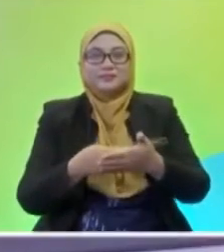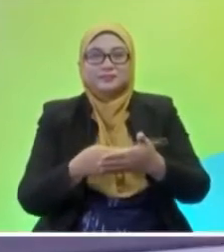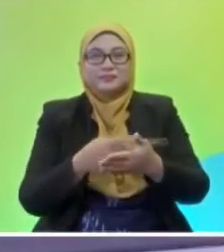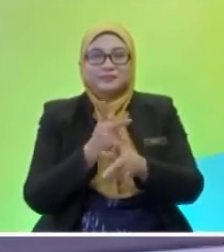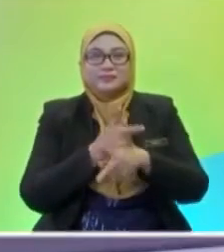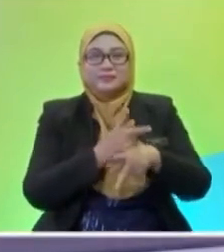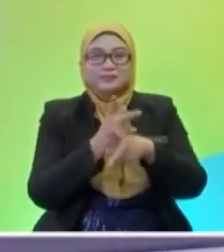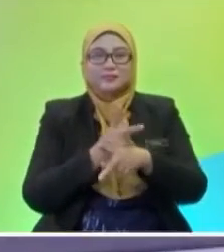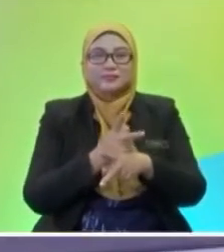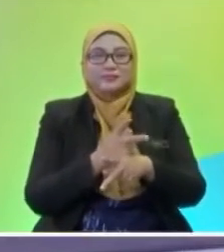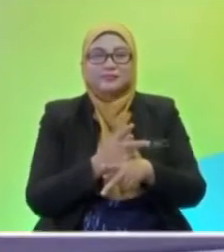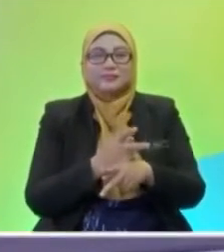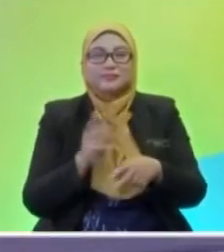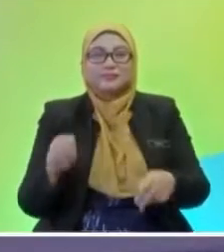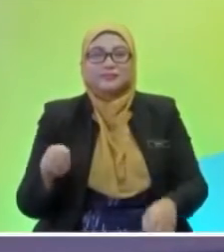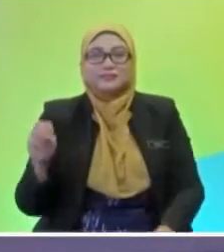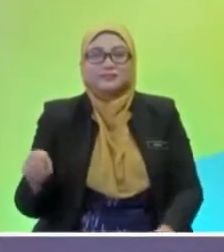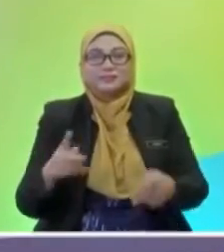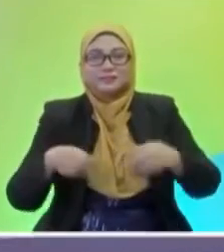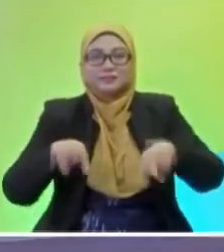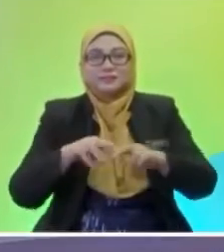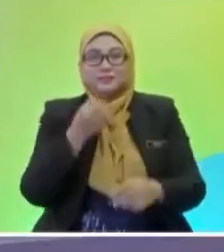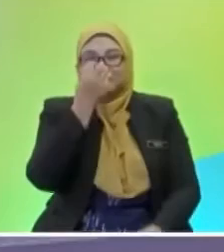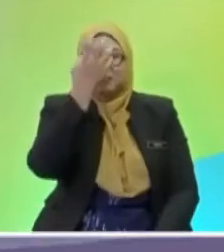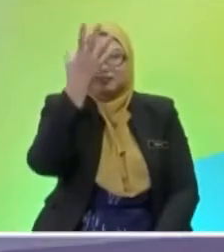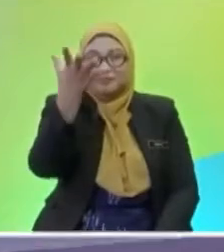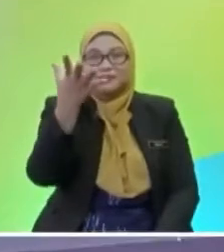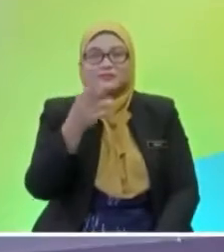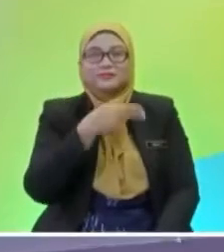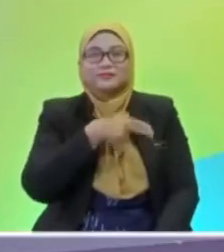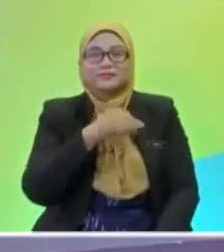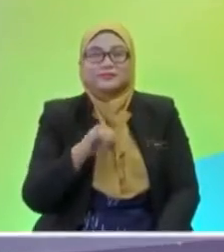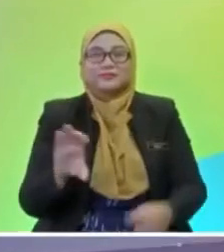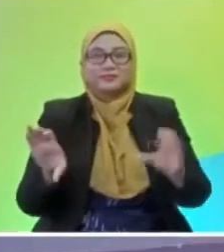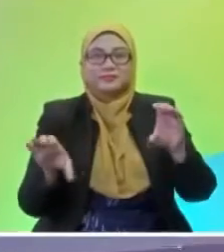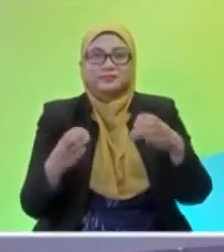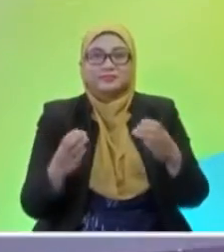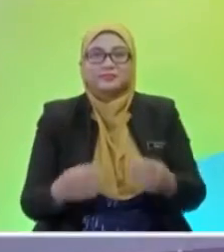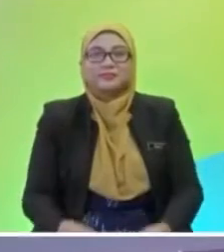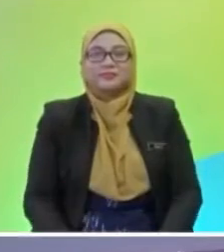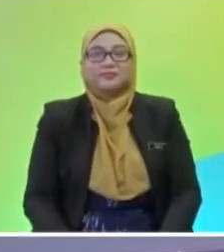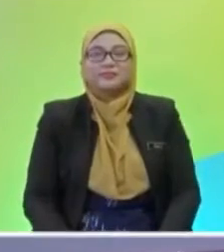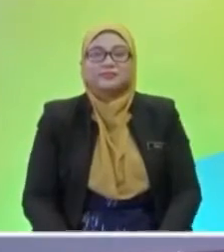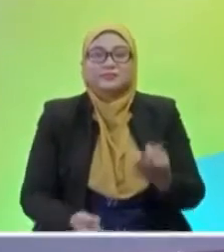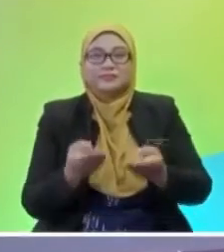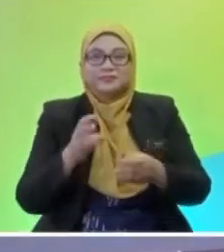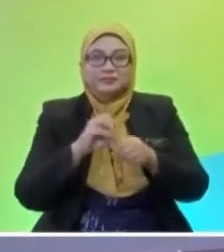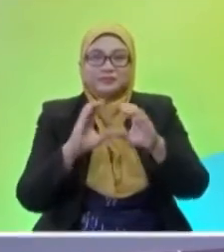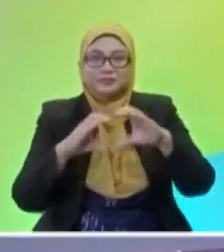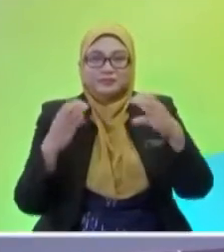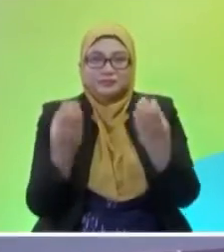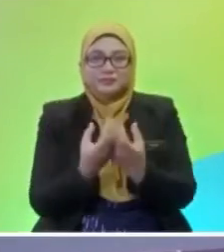membentangkan hasil produk yang telah dibuat. Tak kiralah dia buat dalam kumpulan ataupun dia buat